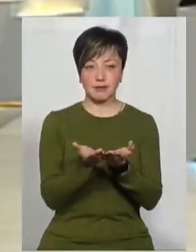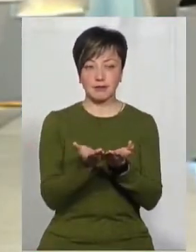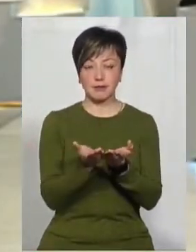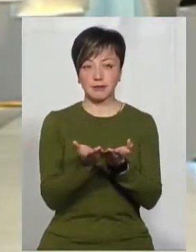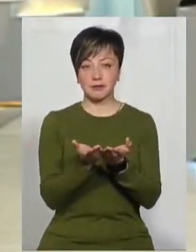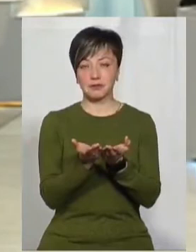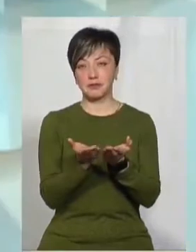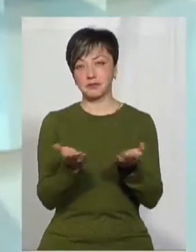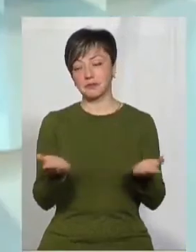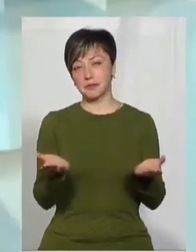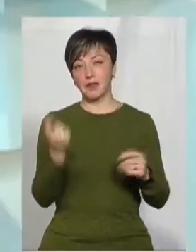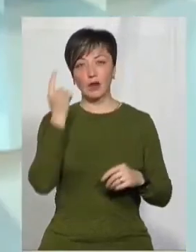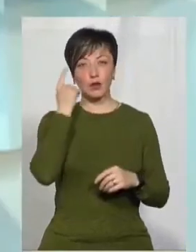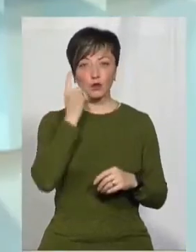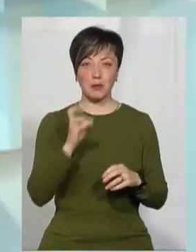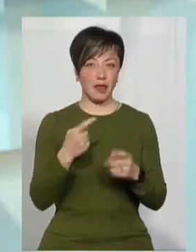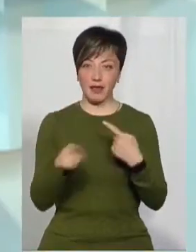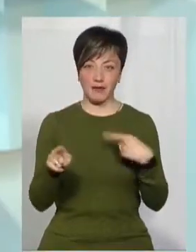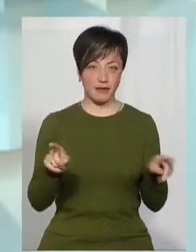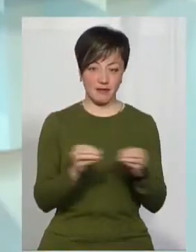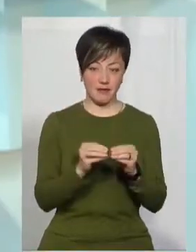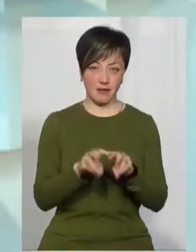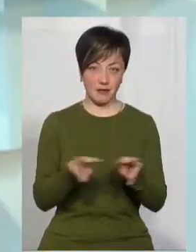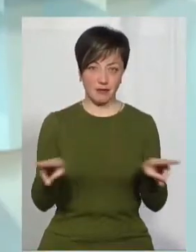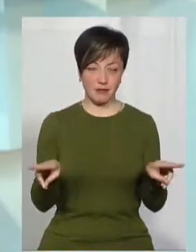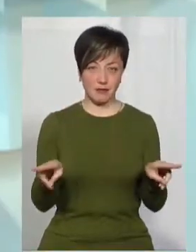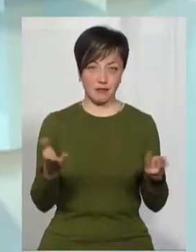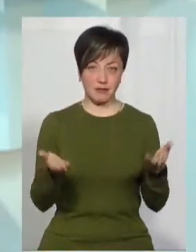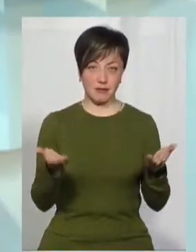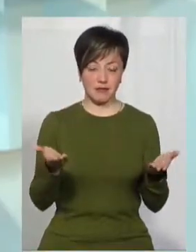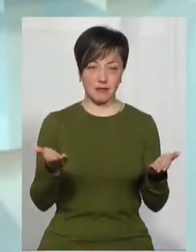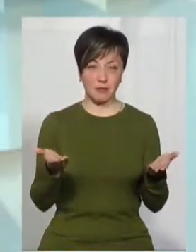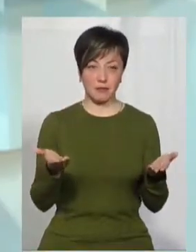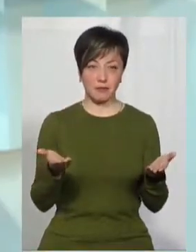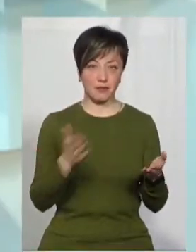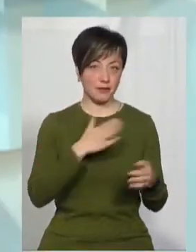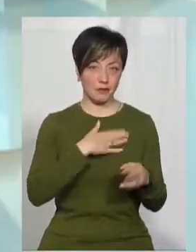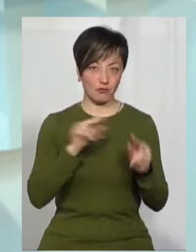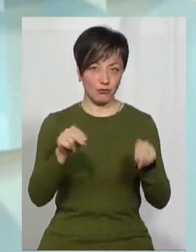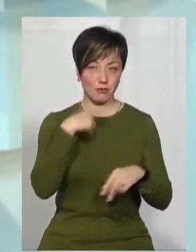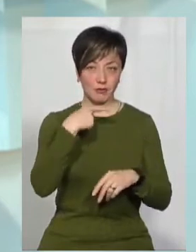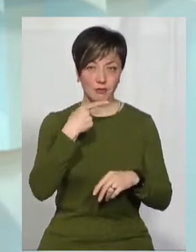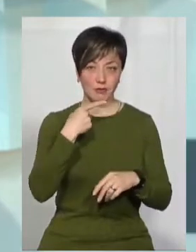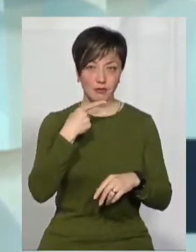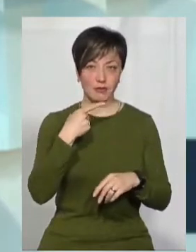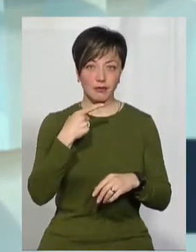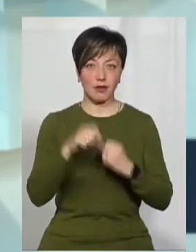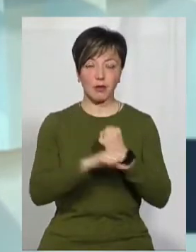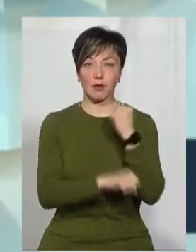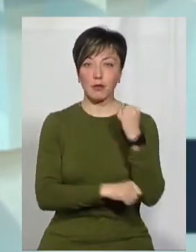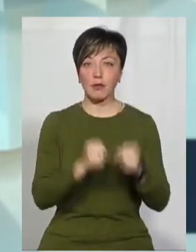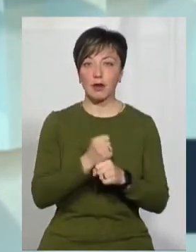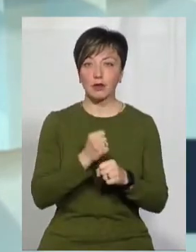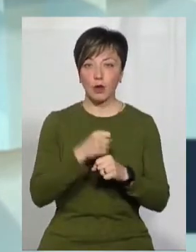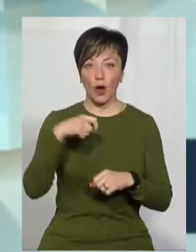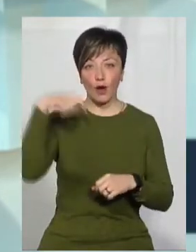вже, я думаю, що вона не відрізняється, тому що, положачи руку на серце, я майже впевнений, що ті робітники, які працюють